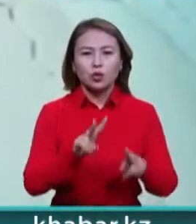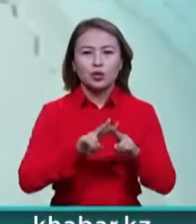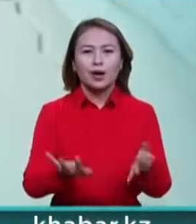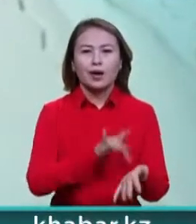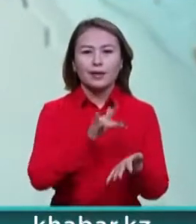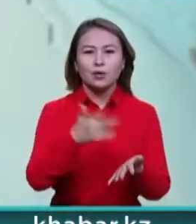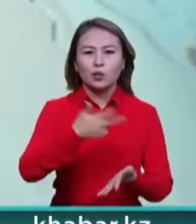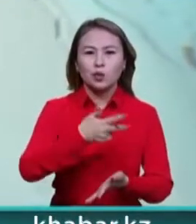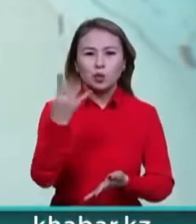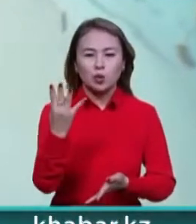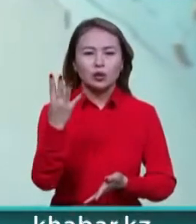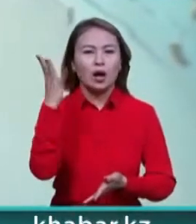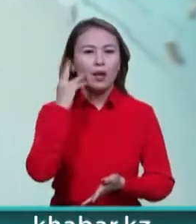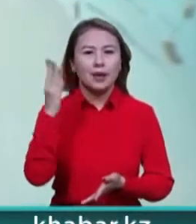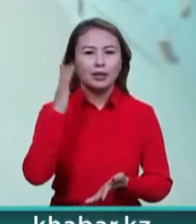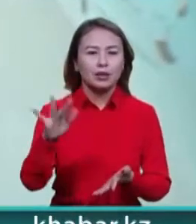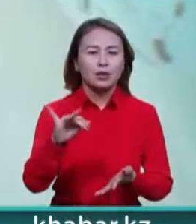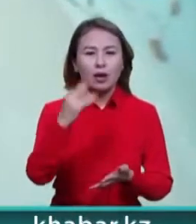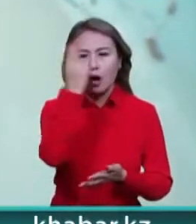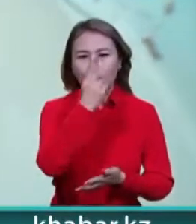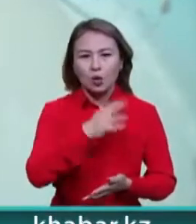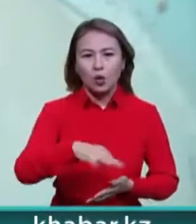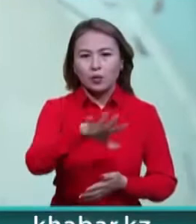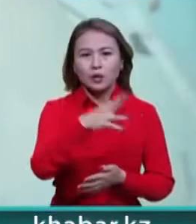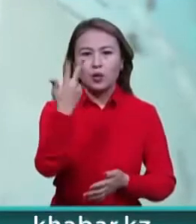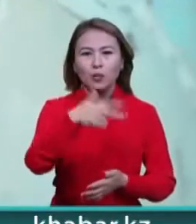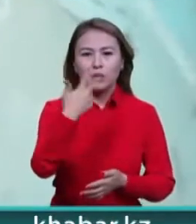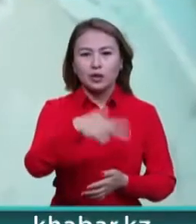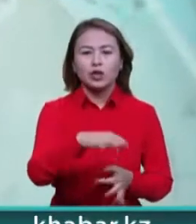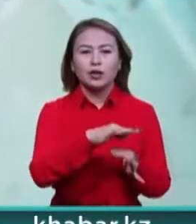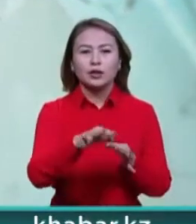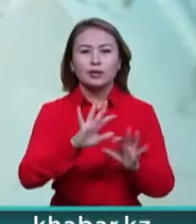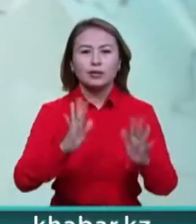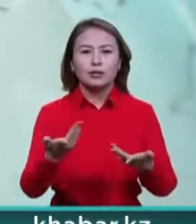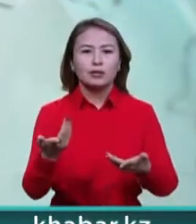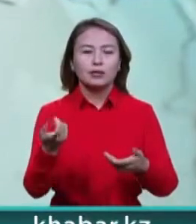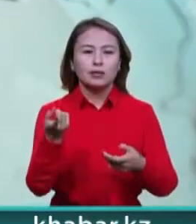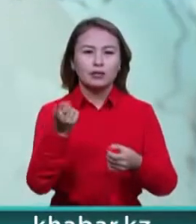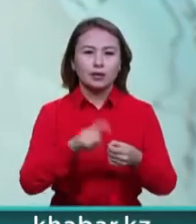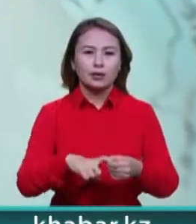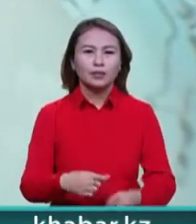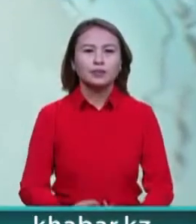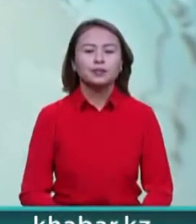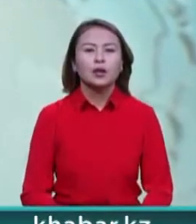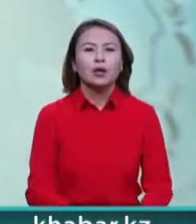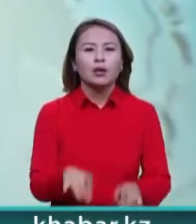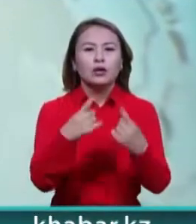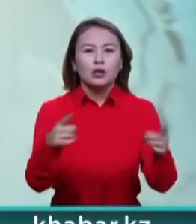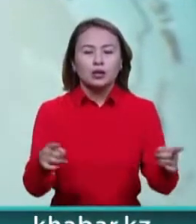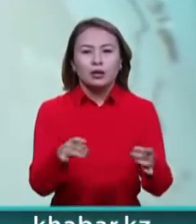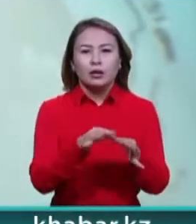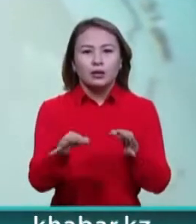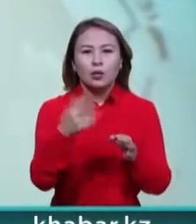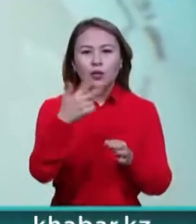облысында да 49, Нұрсұлтан қаласында 34, Алматы қаласы мен Ақмола облысында 30 жағдайдан тіркелді. Өзге